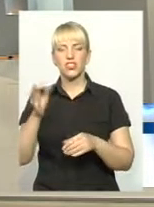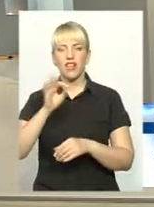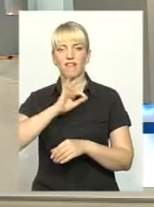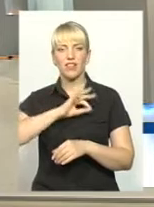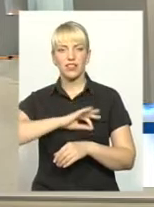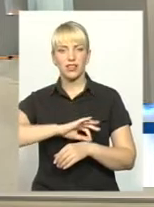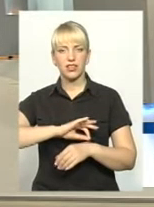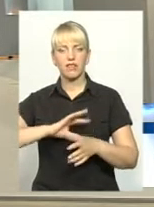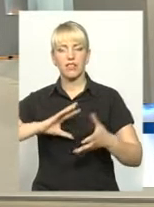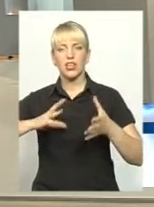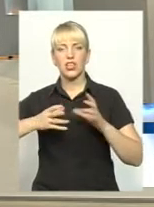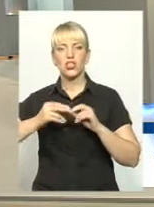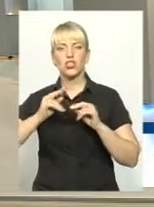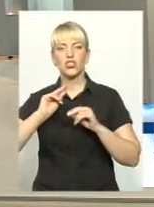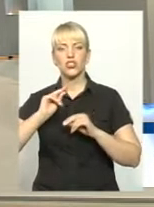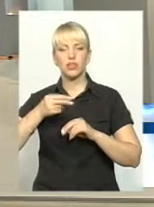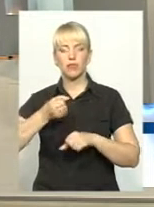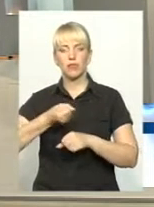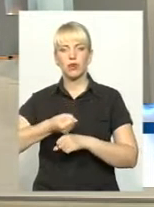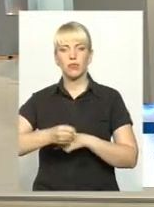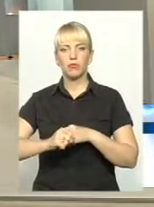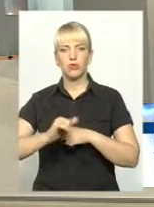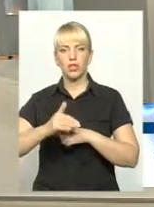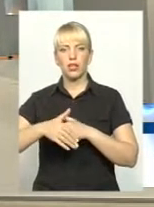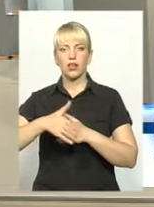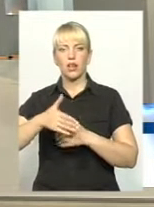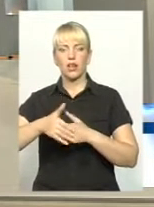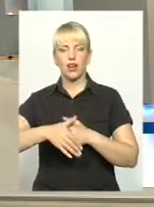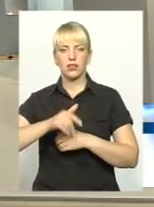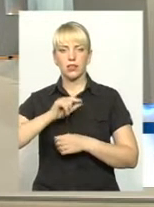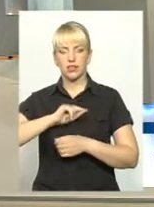заходи впливу примусового і карального характеру.